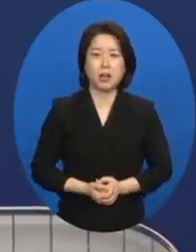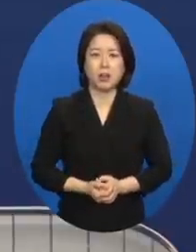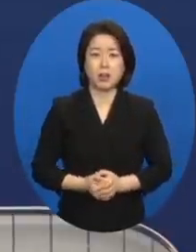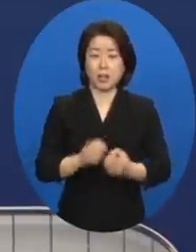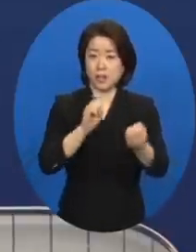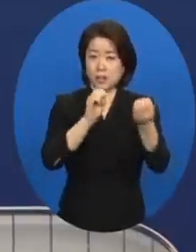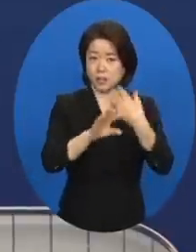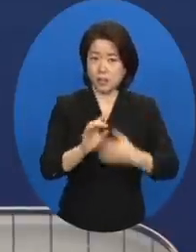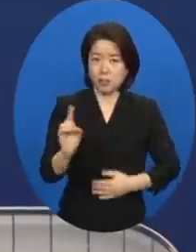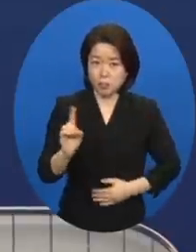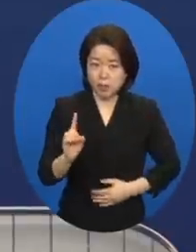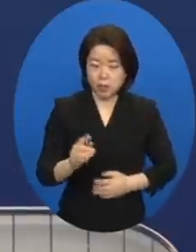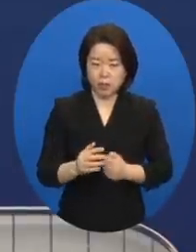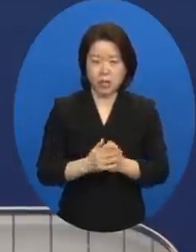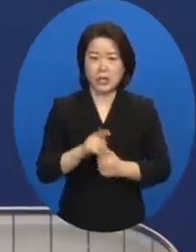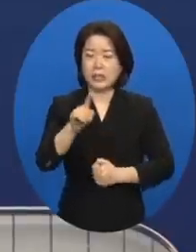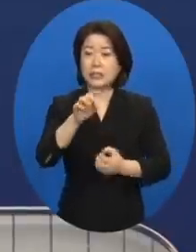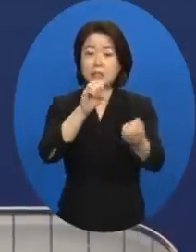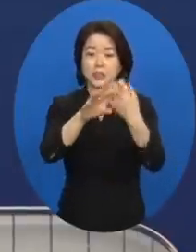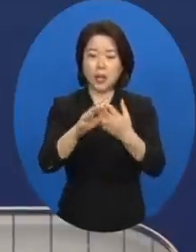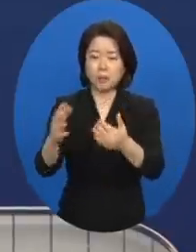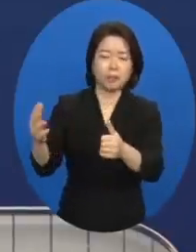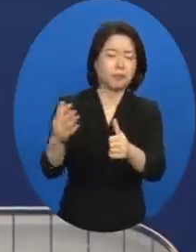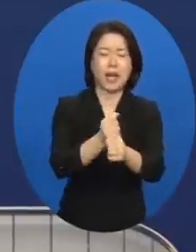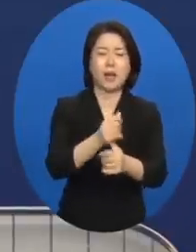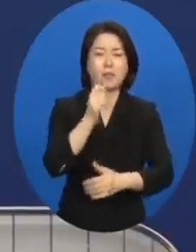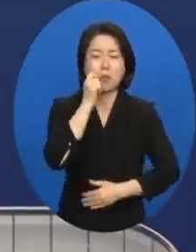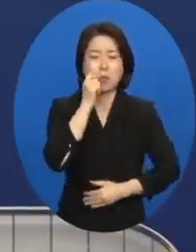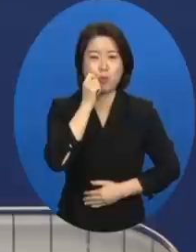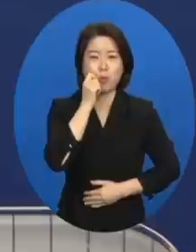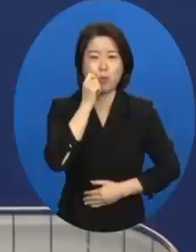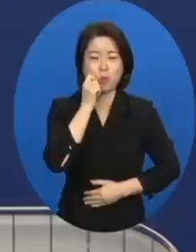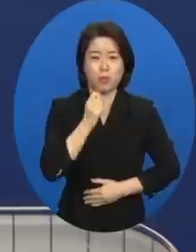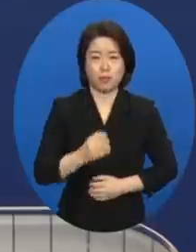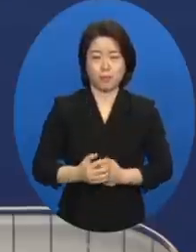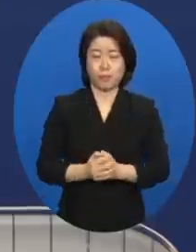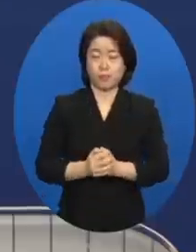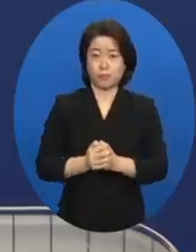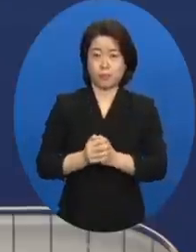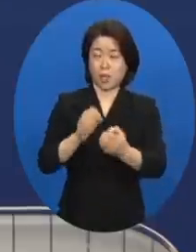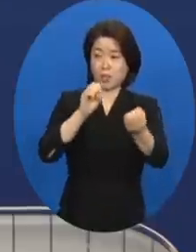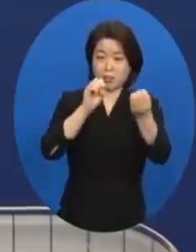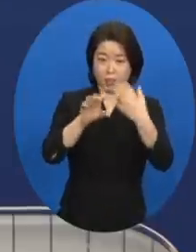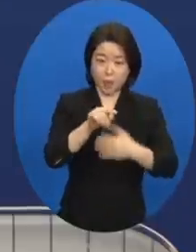답을 붙잡지를 못하는 거예요. 답을